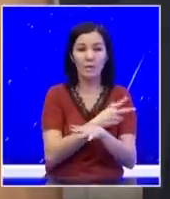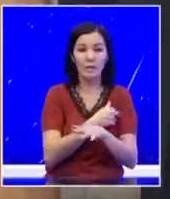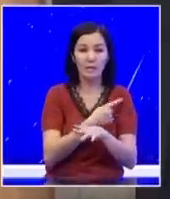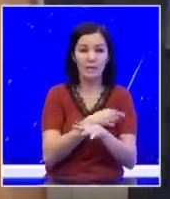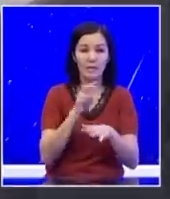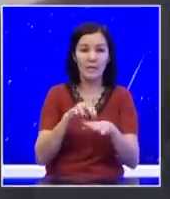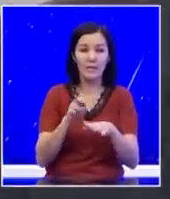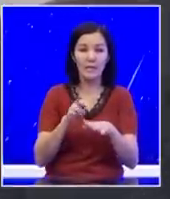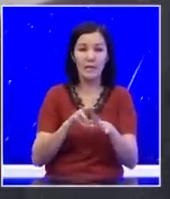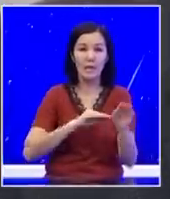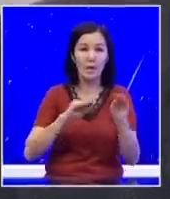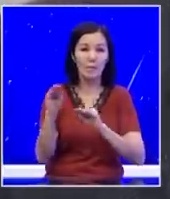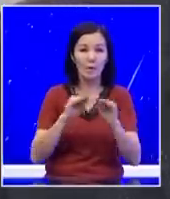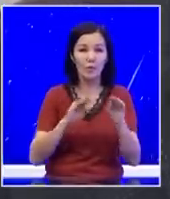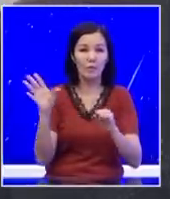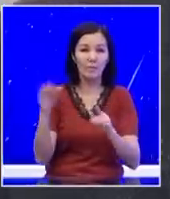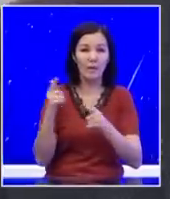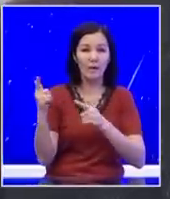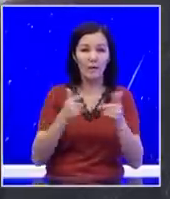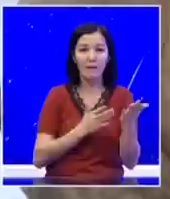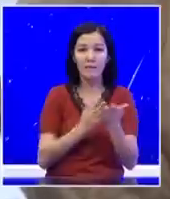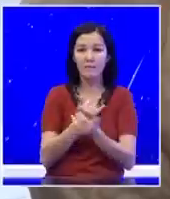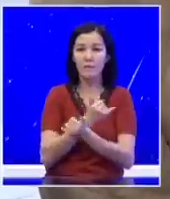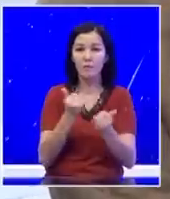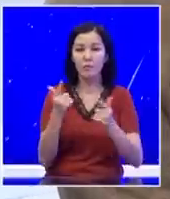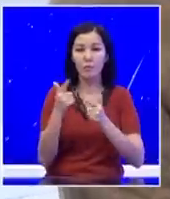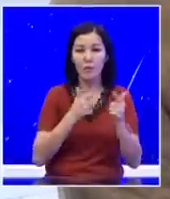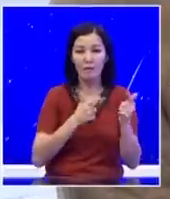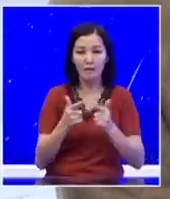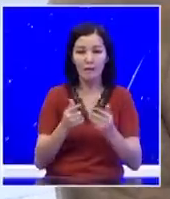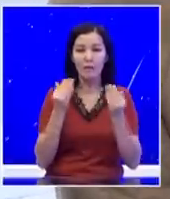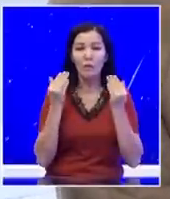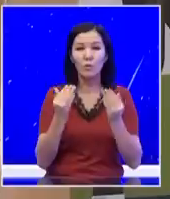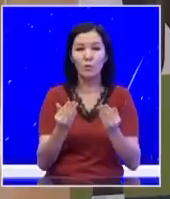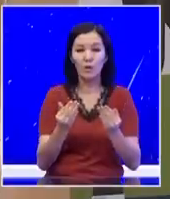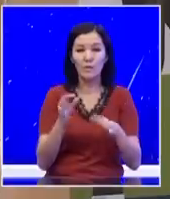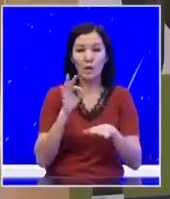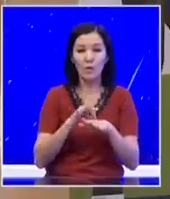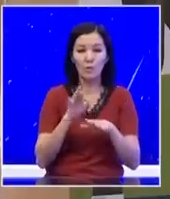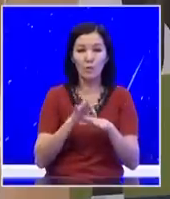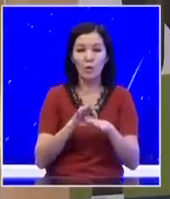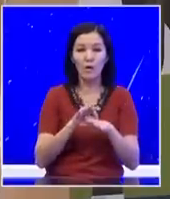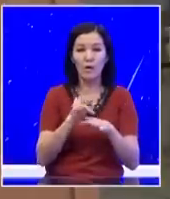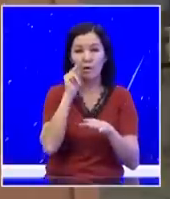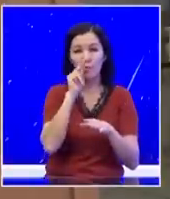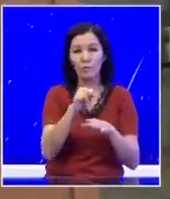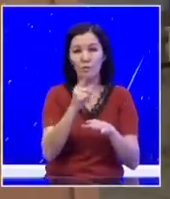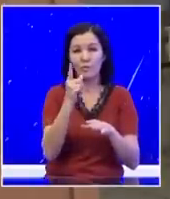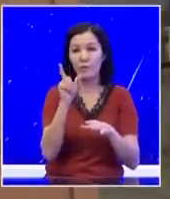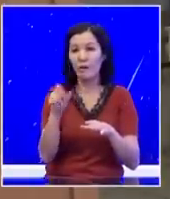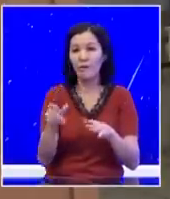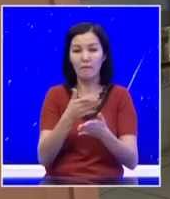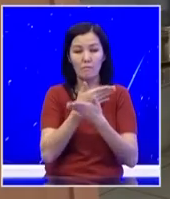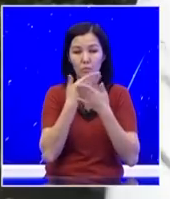қажетті құрал саймандарын сайлап, қызмет көрсетуге әзір тұр. Десе де қазірге аты жаман індетке күдікті бірде-бір адам